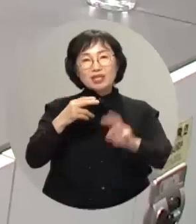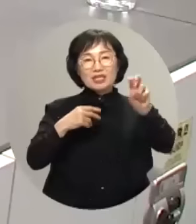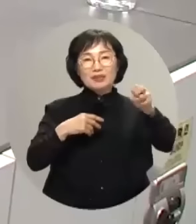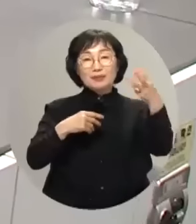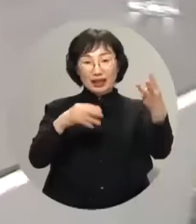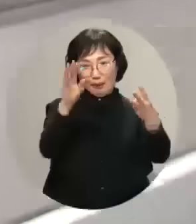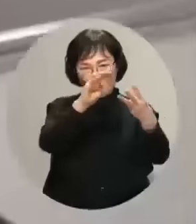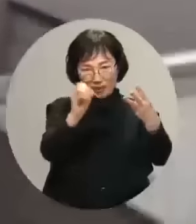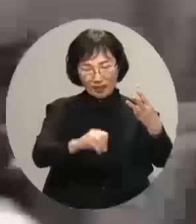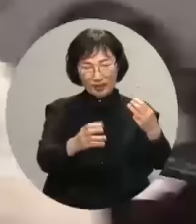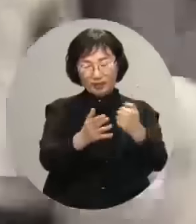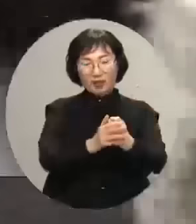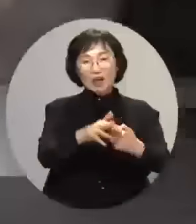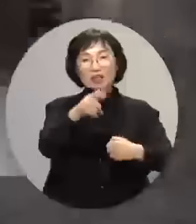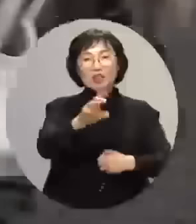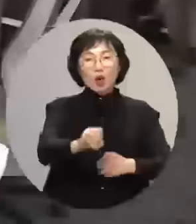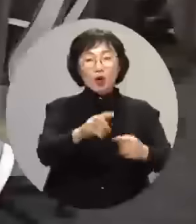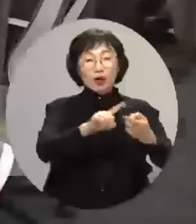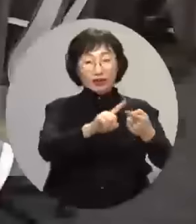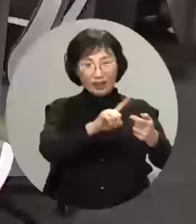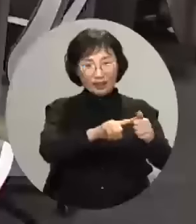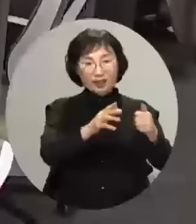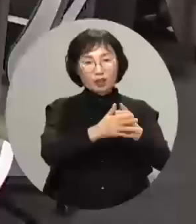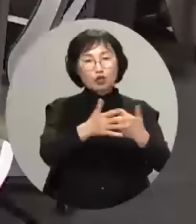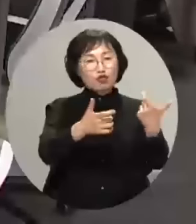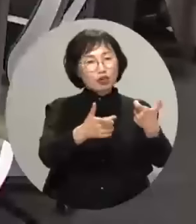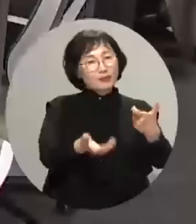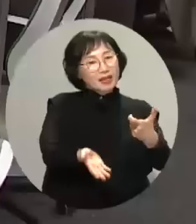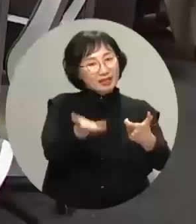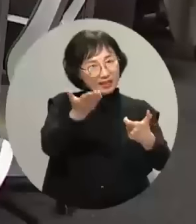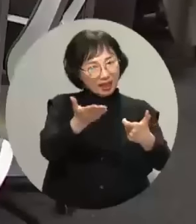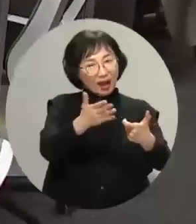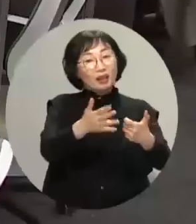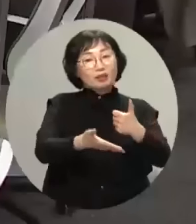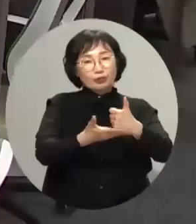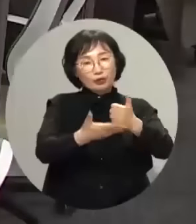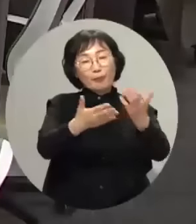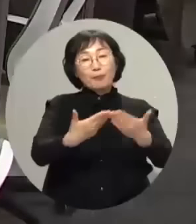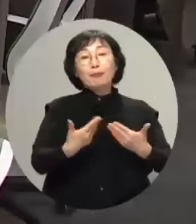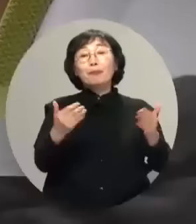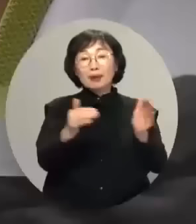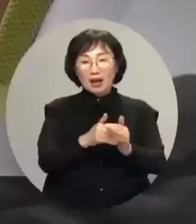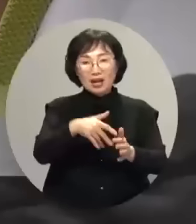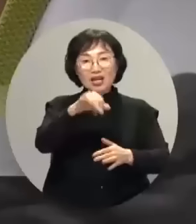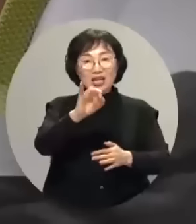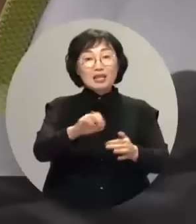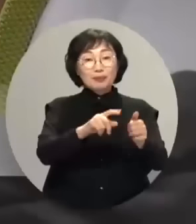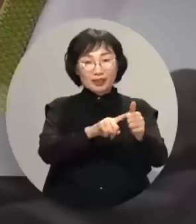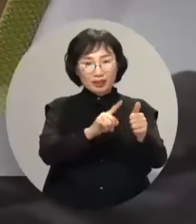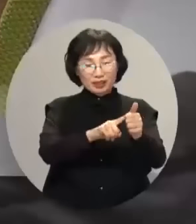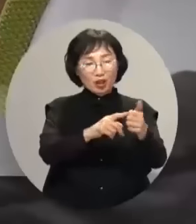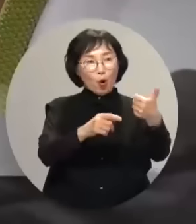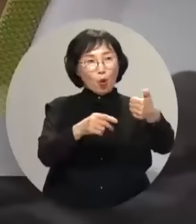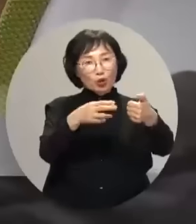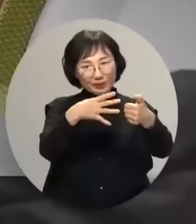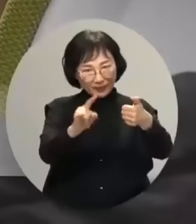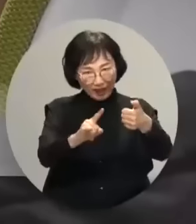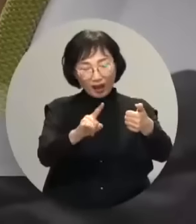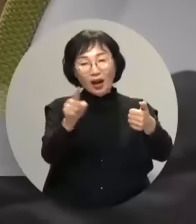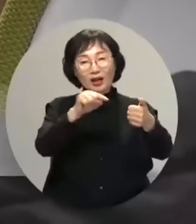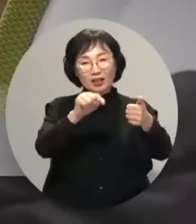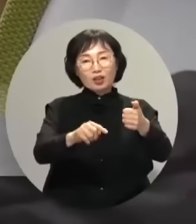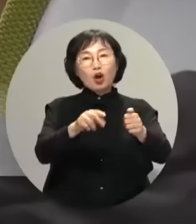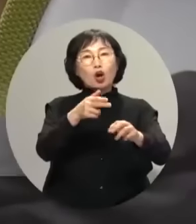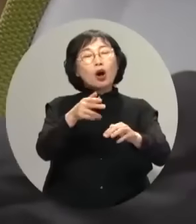예비 후보는 60대 이상과 자영업자 직군에서 높은 지지를 받았고 김성주 예비 후보는 50대와 주부 직군에서